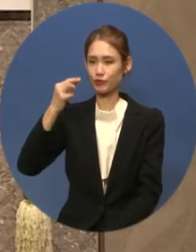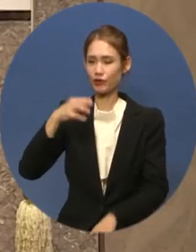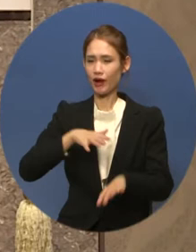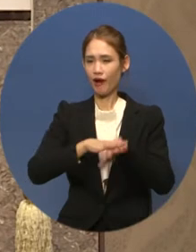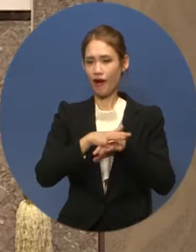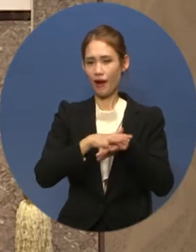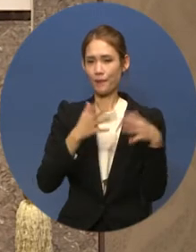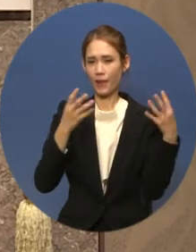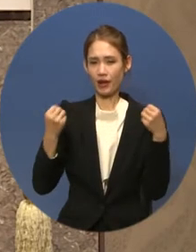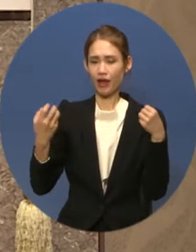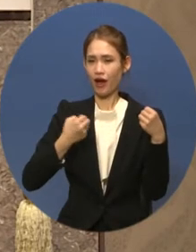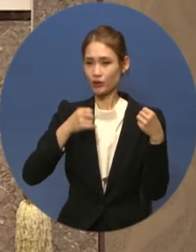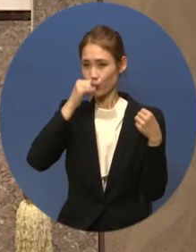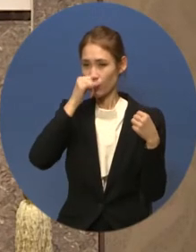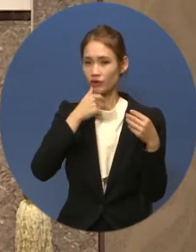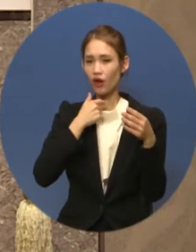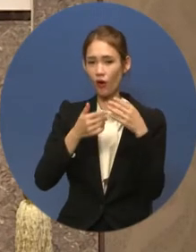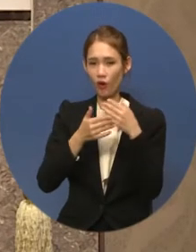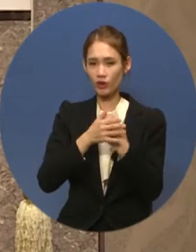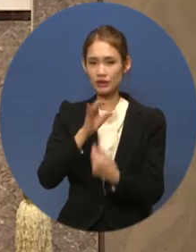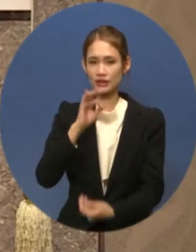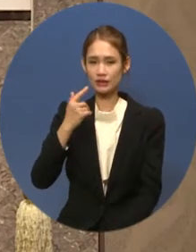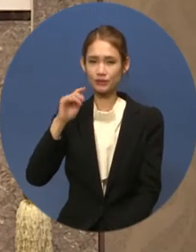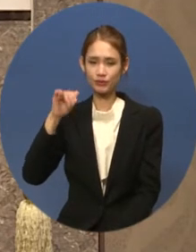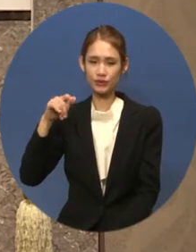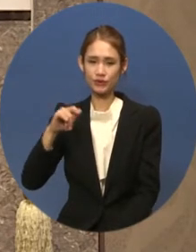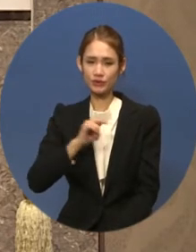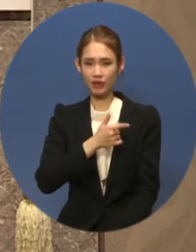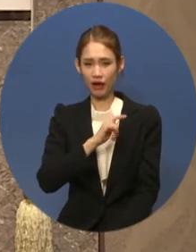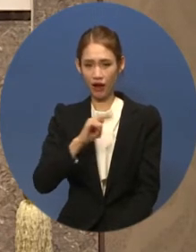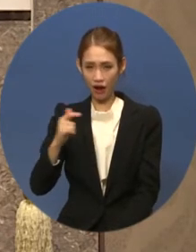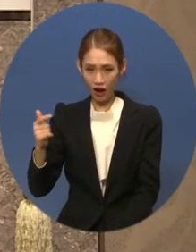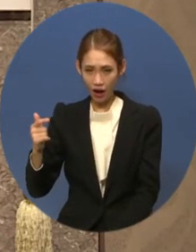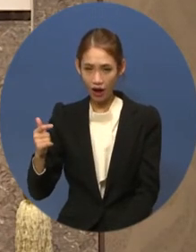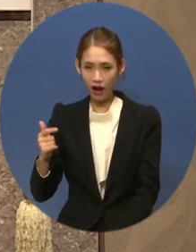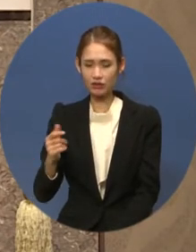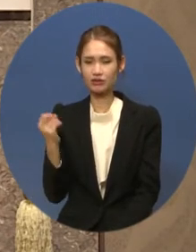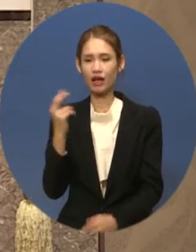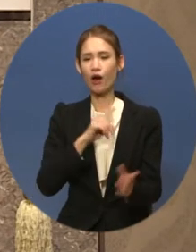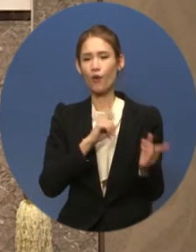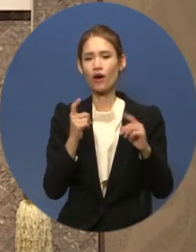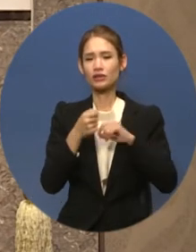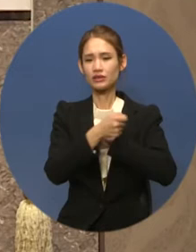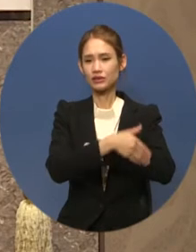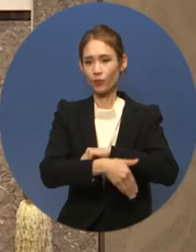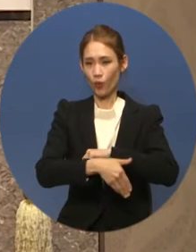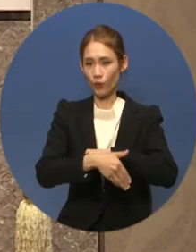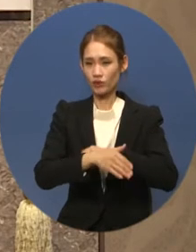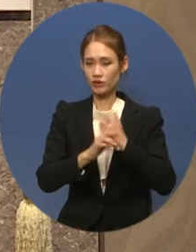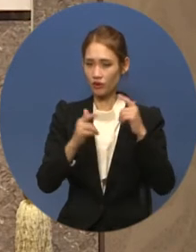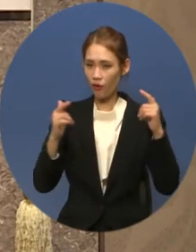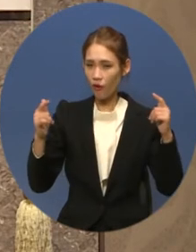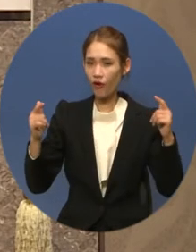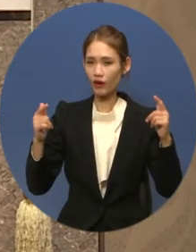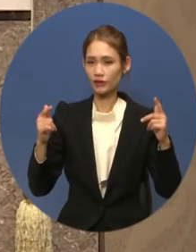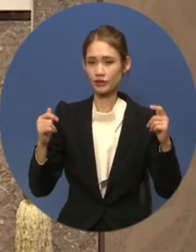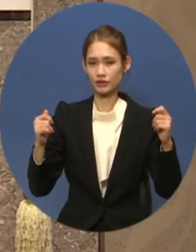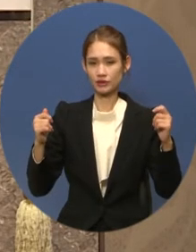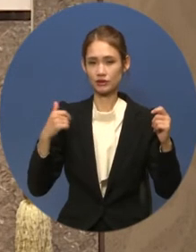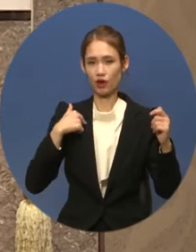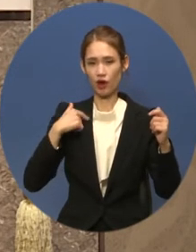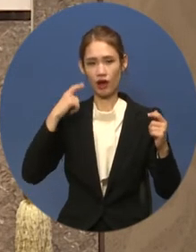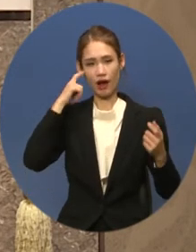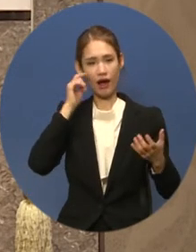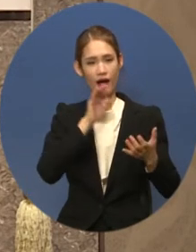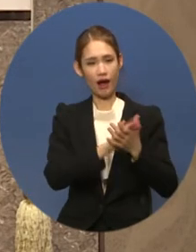의료 인프라 복지 요양 다양한 재활 스포츠 소프트웨어에서 그래서 저희들이 자체적으로